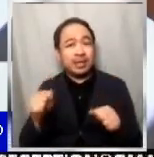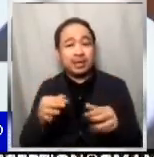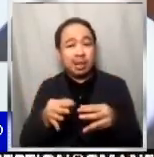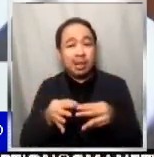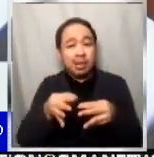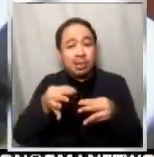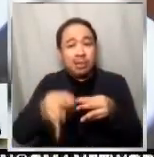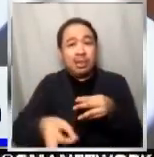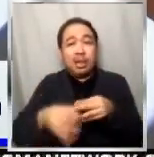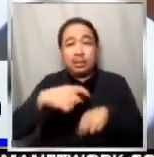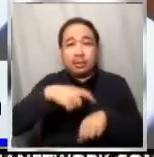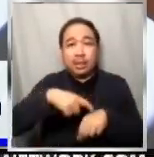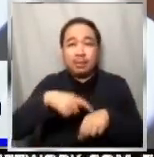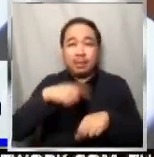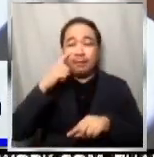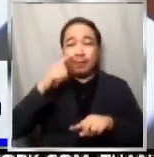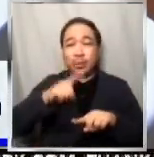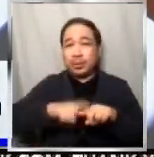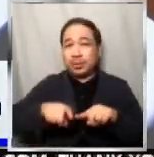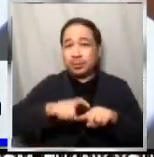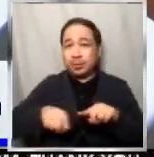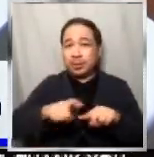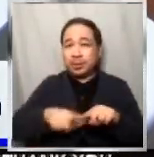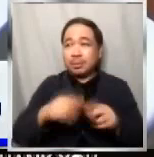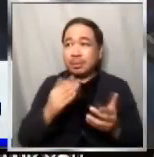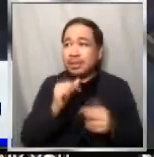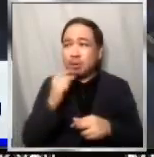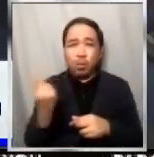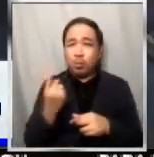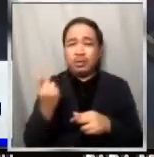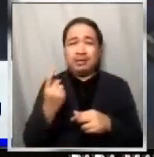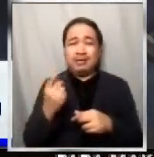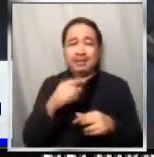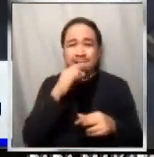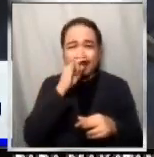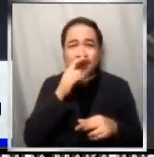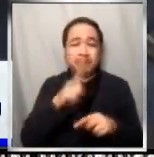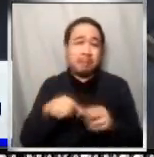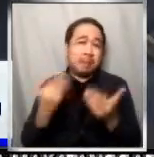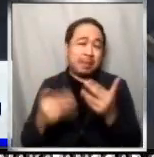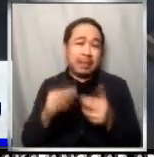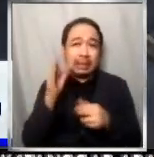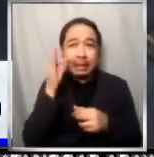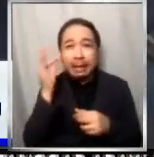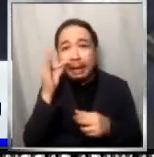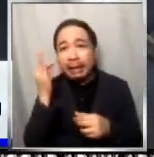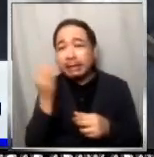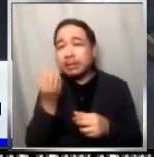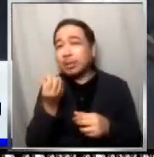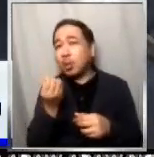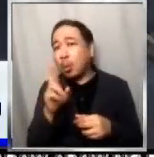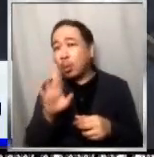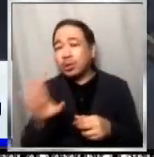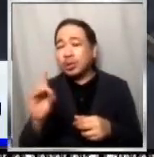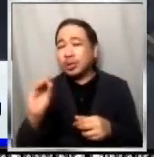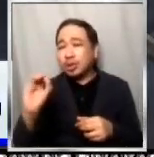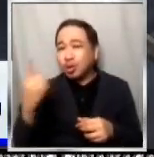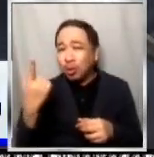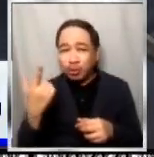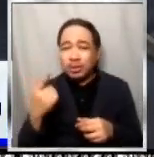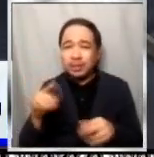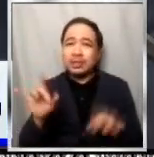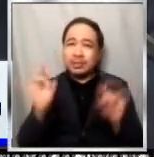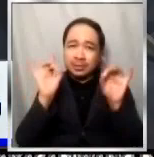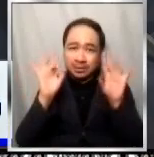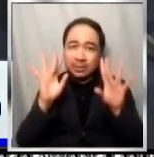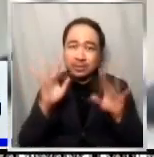naman actually bata yan, maaaring yung pusa, maaaring yung aso. May tendency po yan, lalo na yan, hindi naman